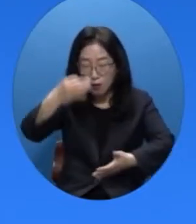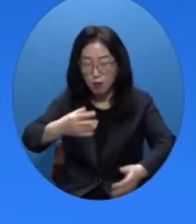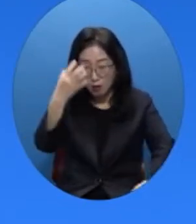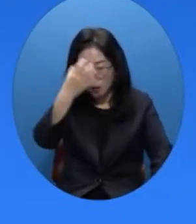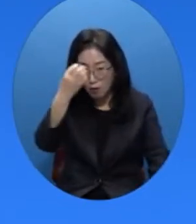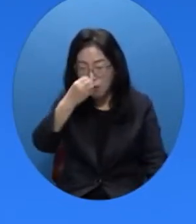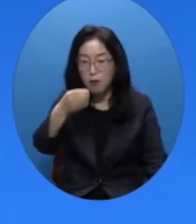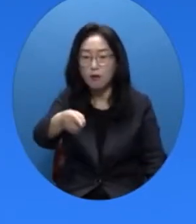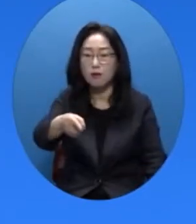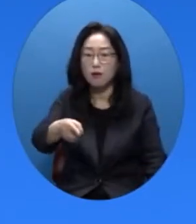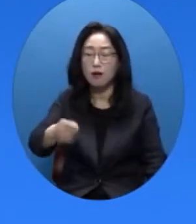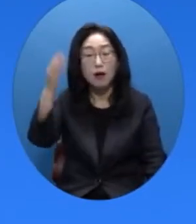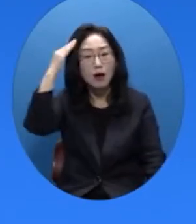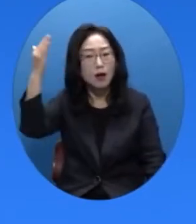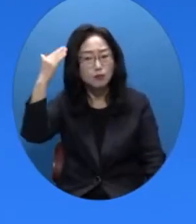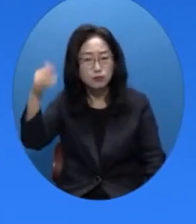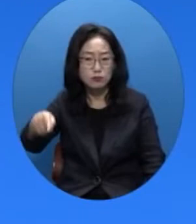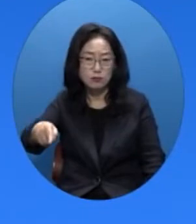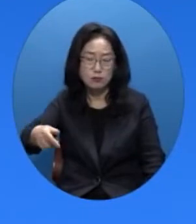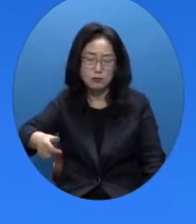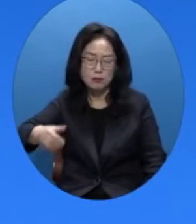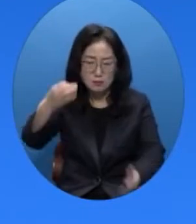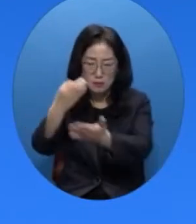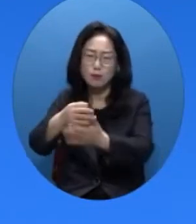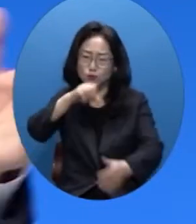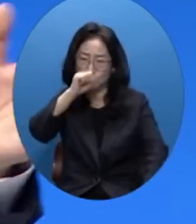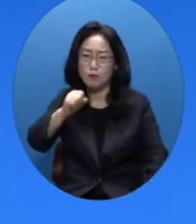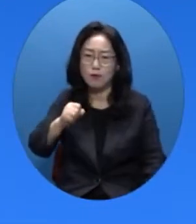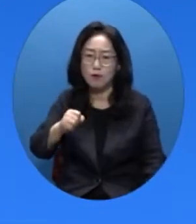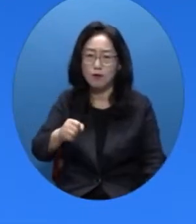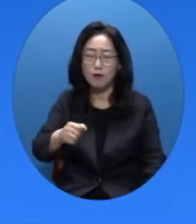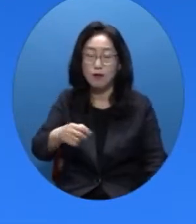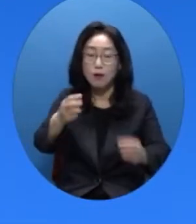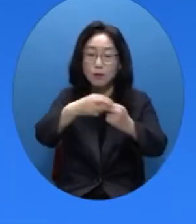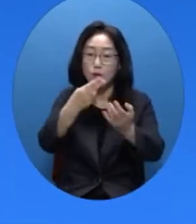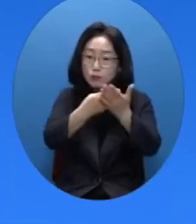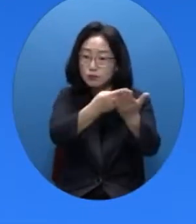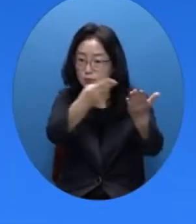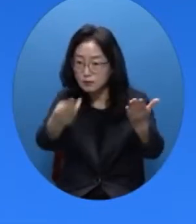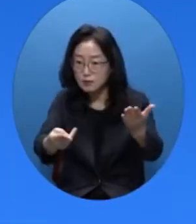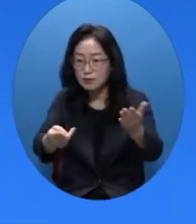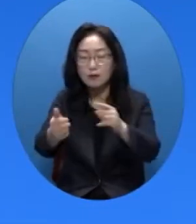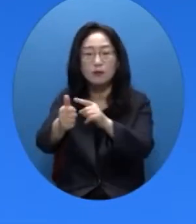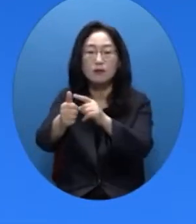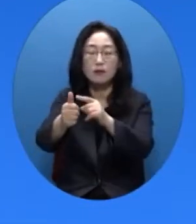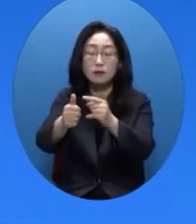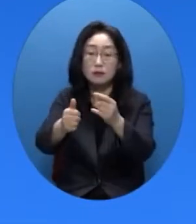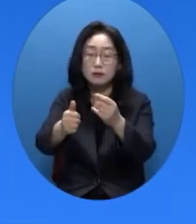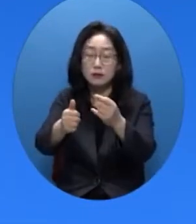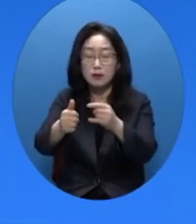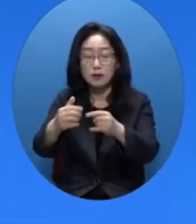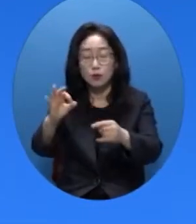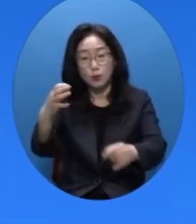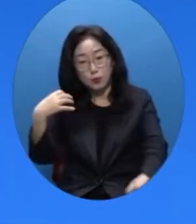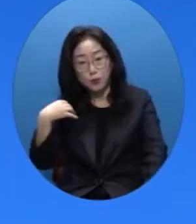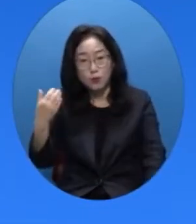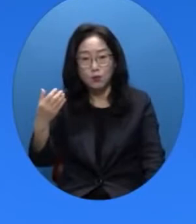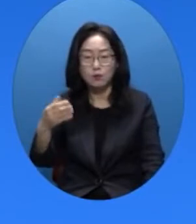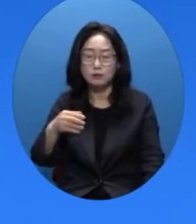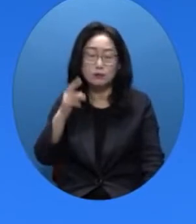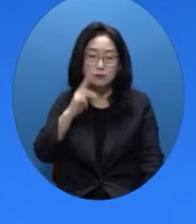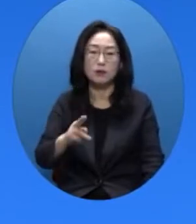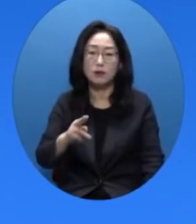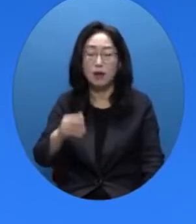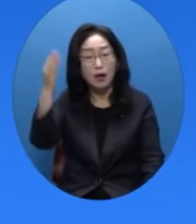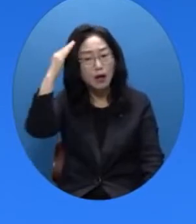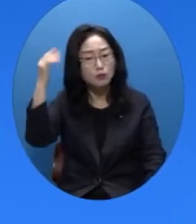세계에서 우려 범이 제일 잘 돼 있는 나라 중에 하나입니다 병원에 갔다 와도 크게 비용을 많이 감당 하지 않는데 6에서는 한